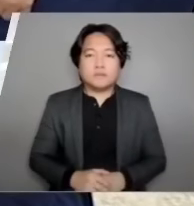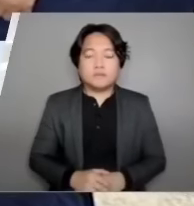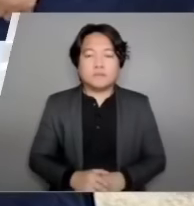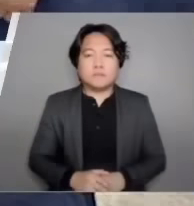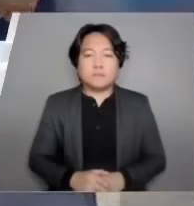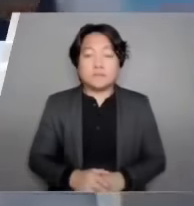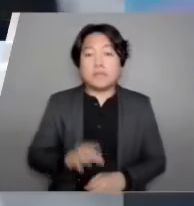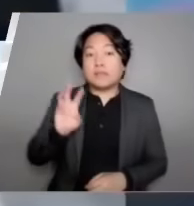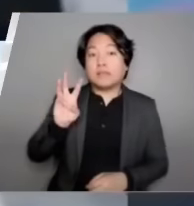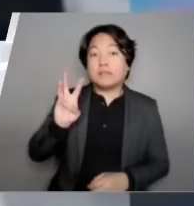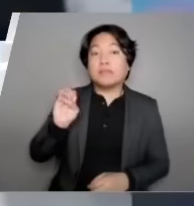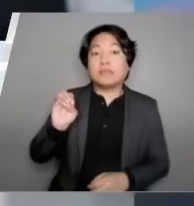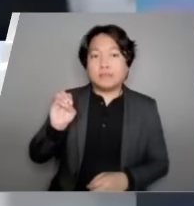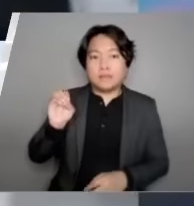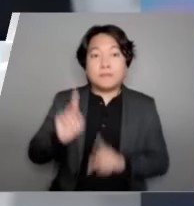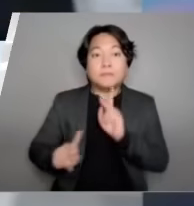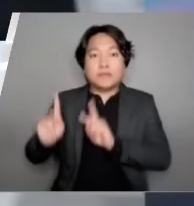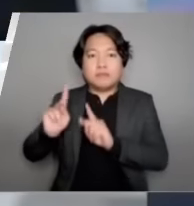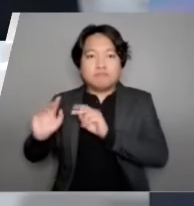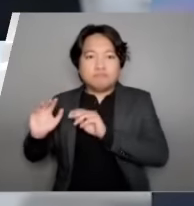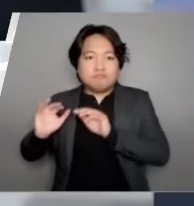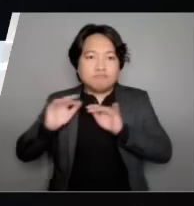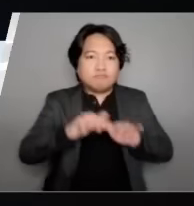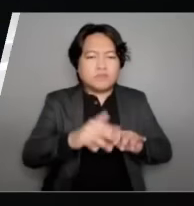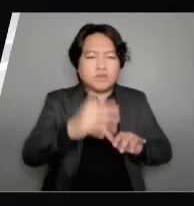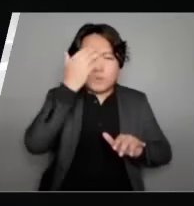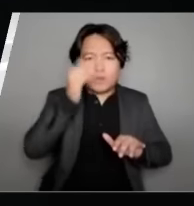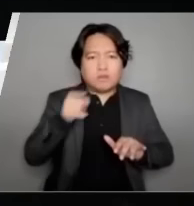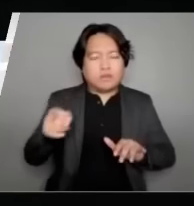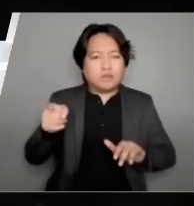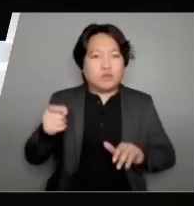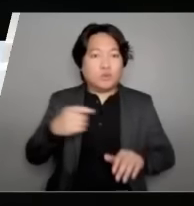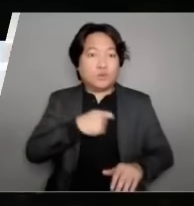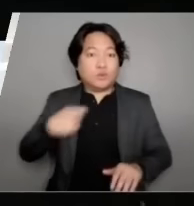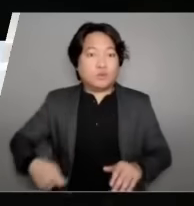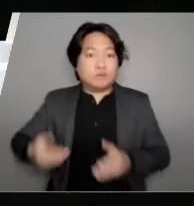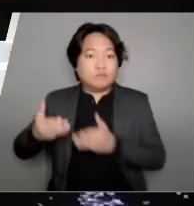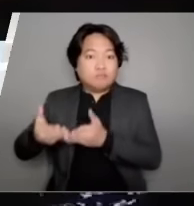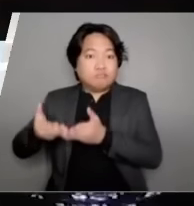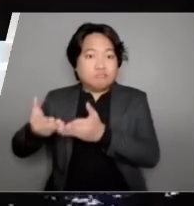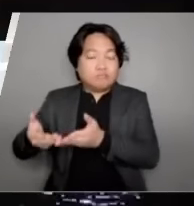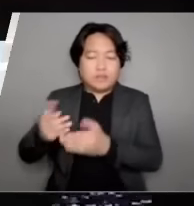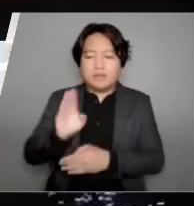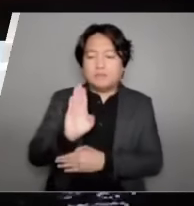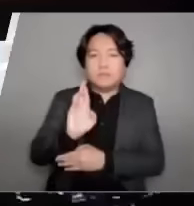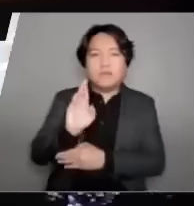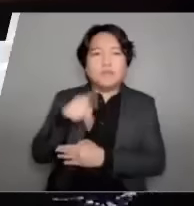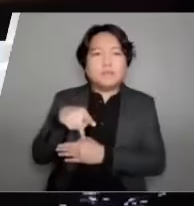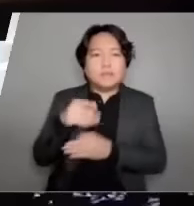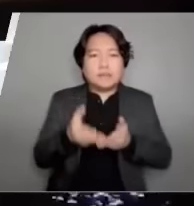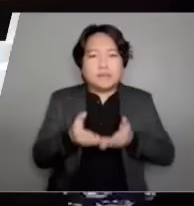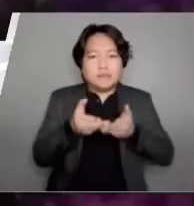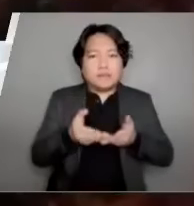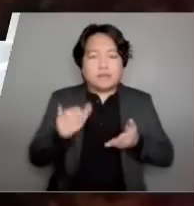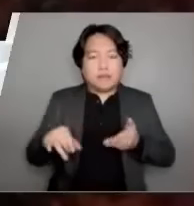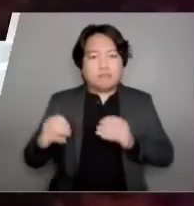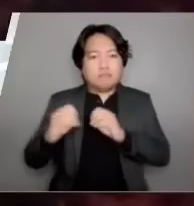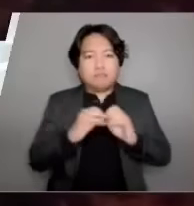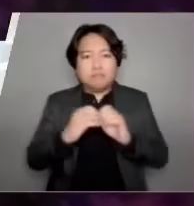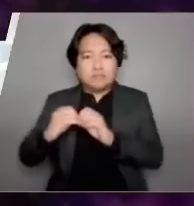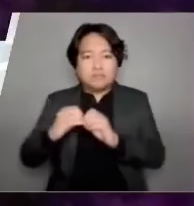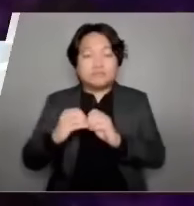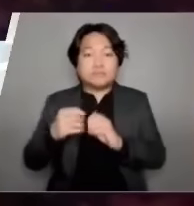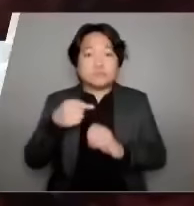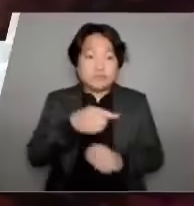na pagresponde sa kabila ng pangaharang ng China. Sakay ng BRP Sintangan, nakarating na sa Subic Bay Freeport ang mga mangingisdang sakay